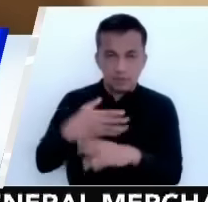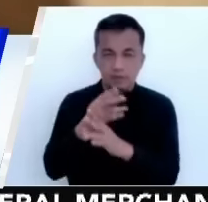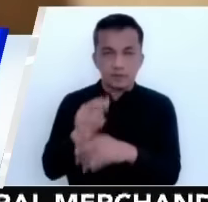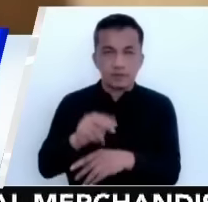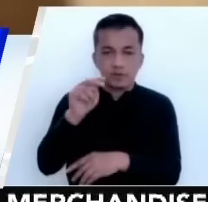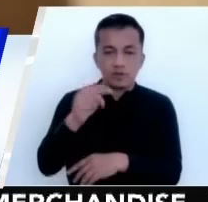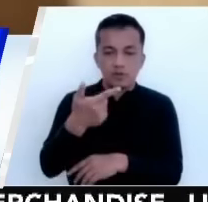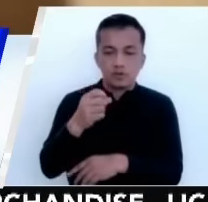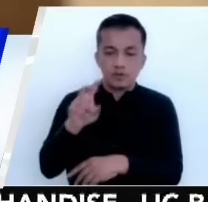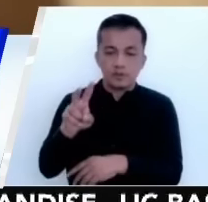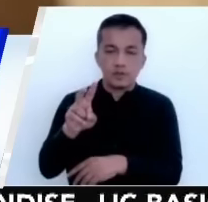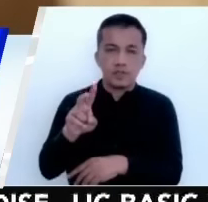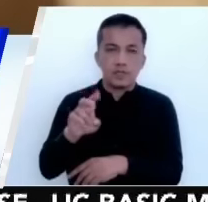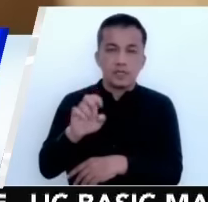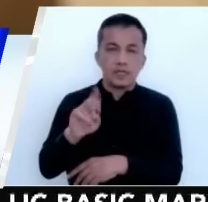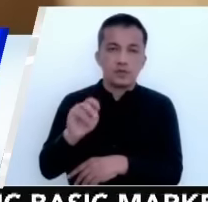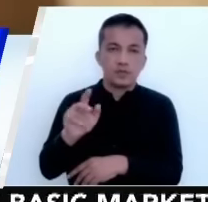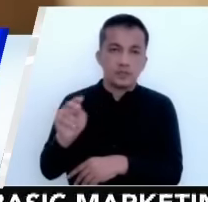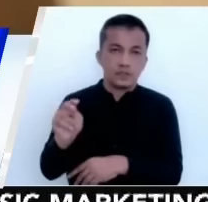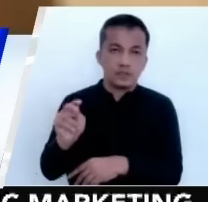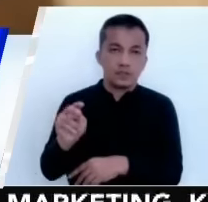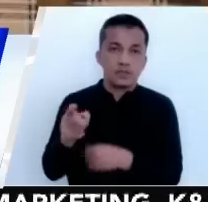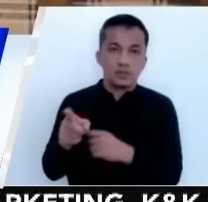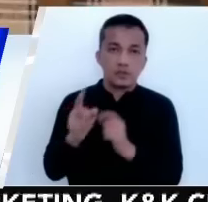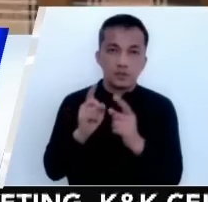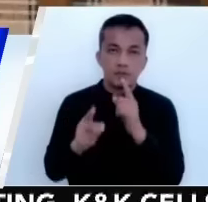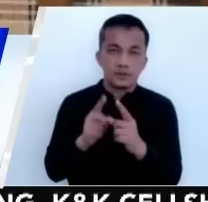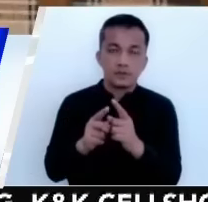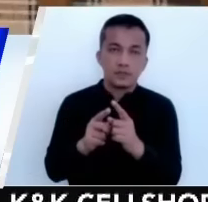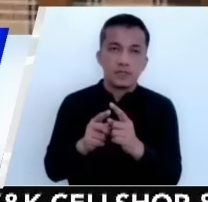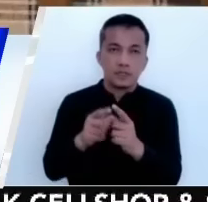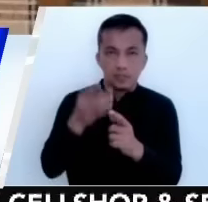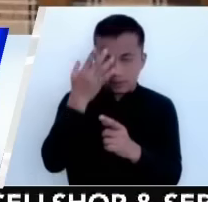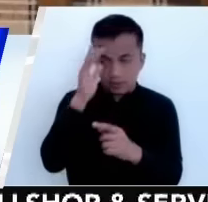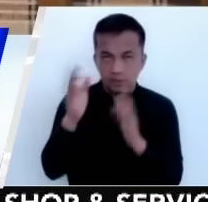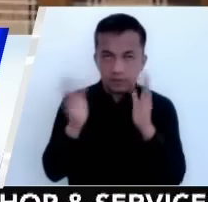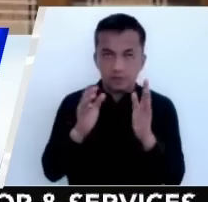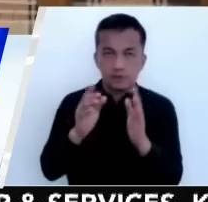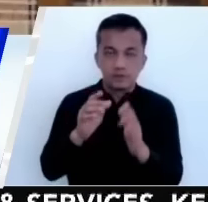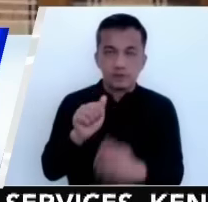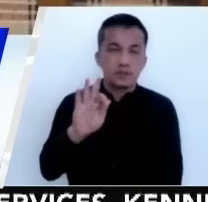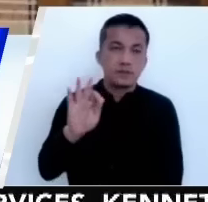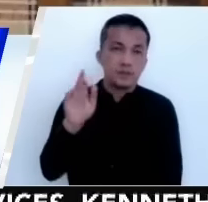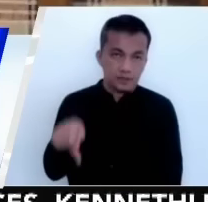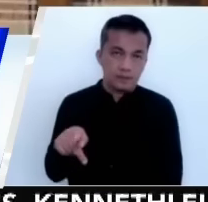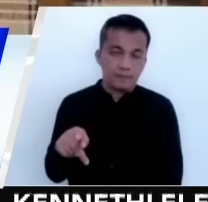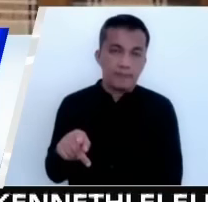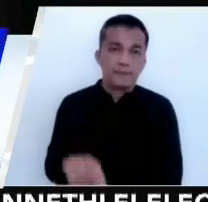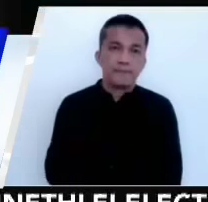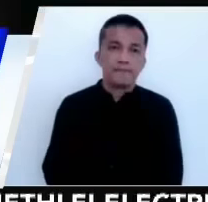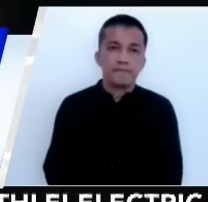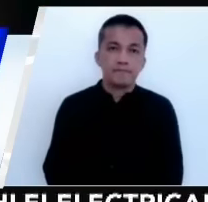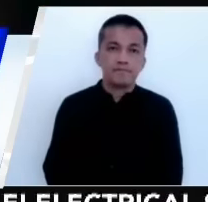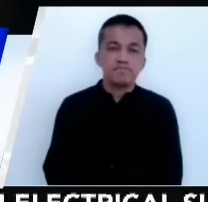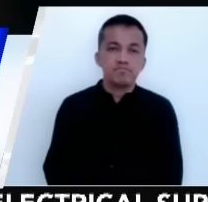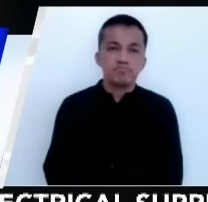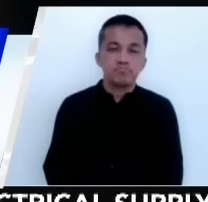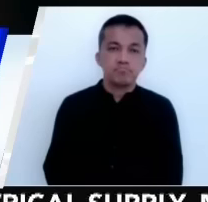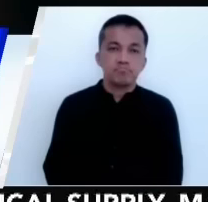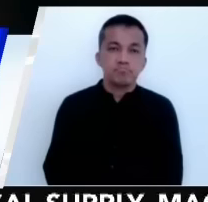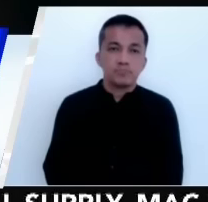Edwin Hubahib. Nakausapin ang Intelligence Service of the Armed Forces of the Philippines o ISAFP. Bukod sa